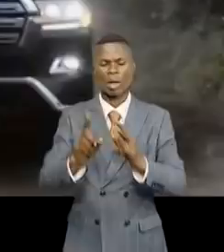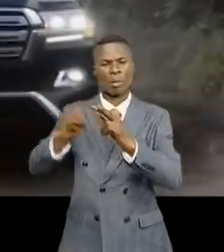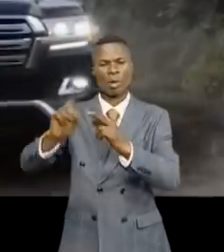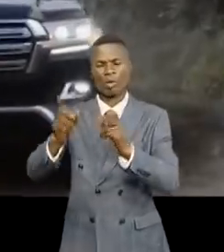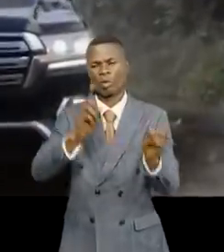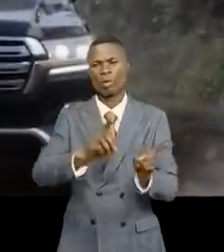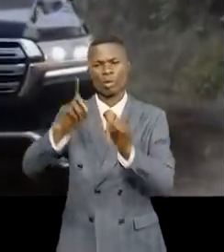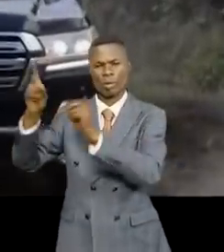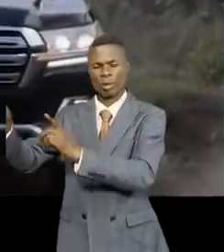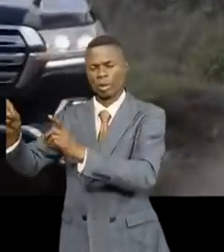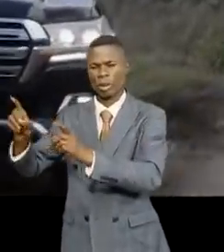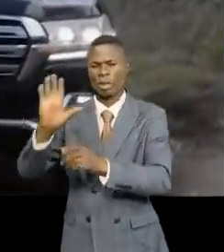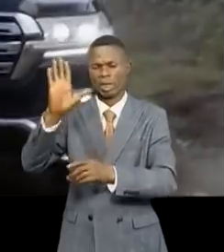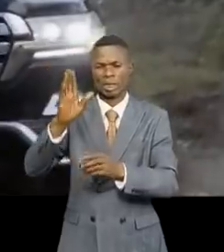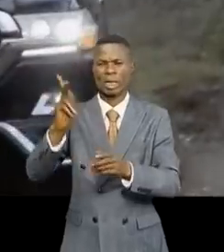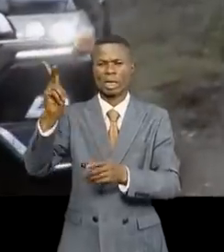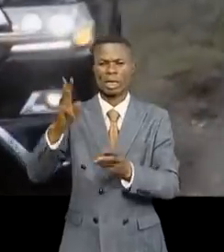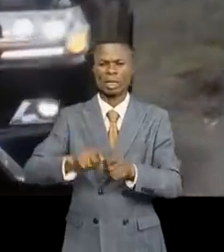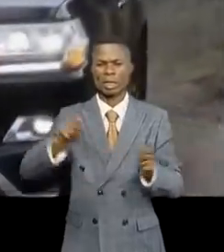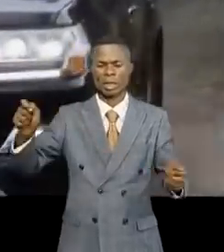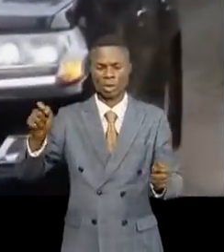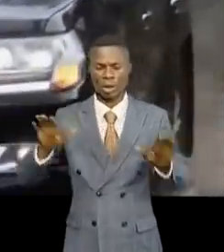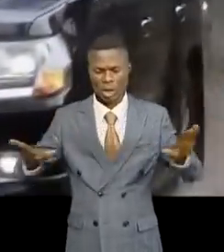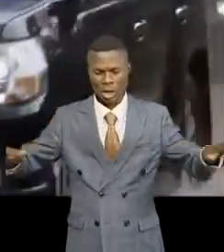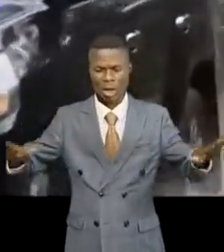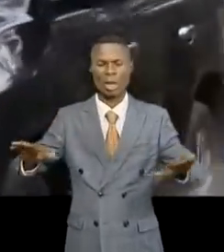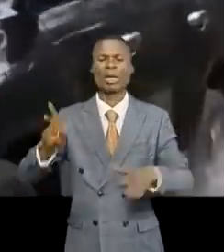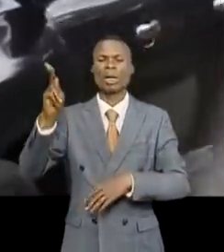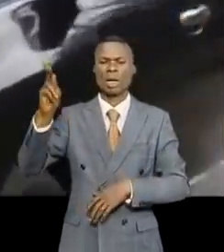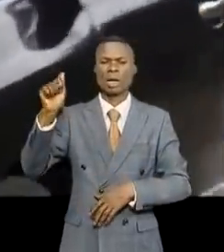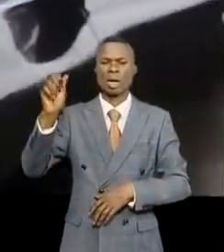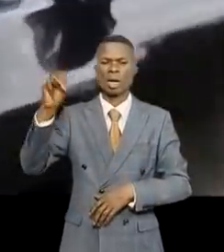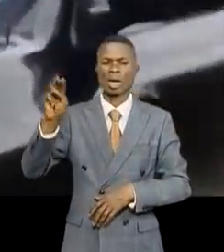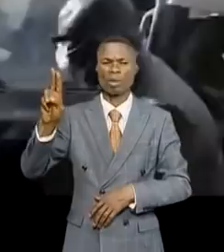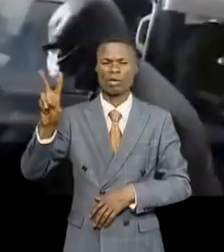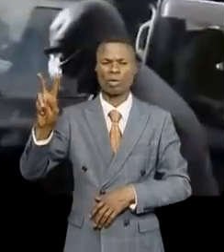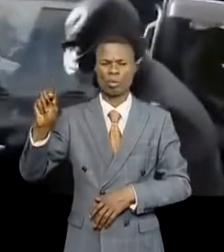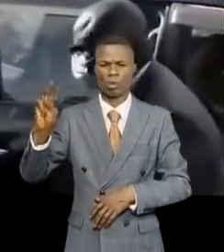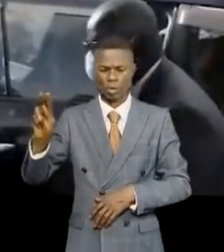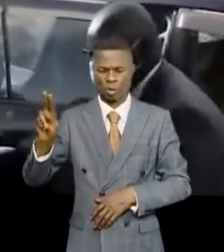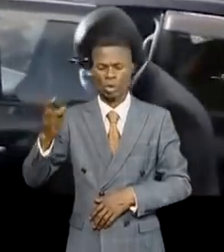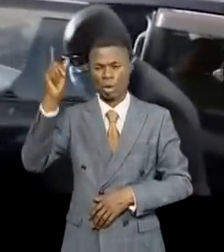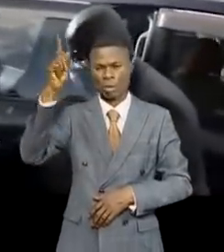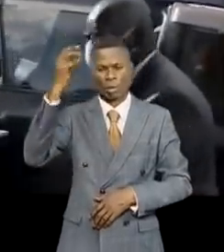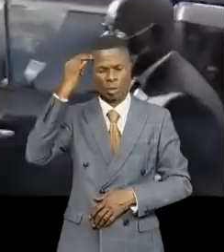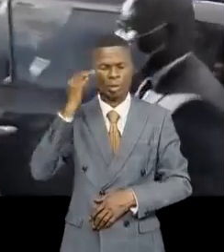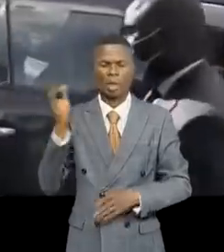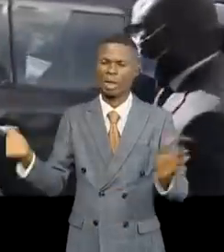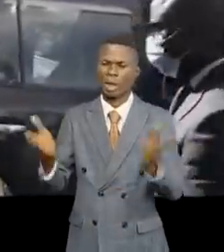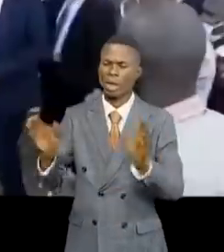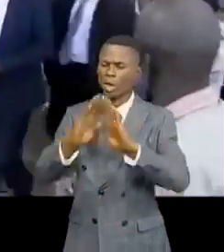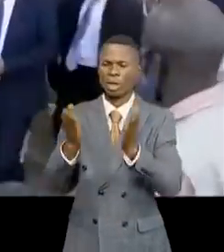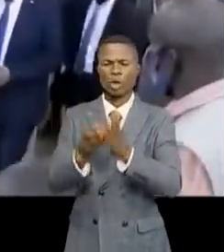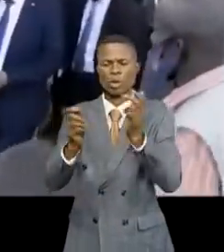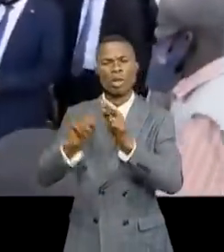Kivu, situés à plus ou moins 5 km de l'aéroport de Kavumu, le chef de l'exécutif national est allé réconforter les déplacés